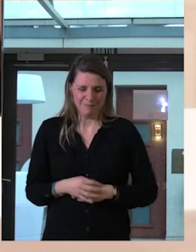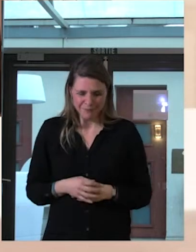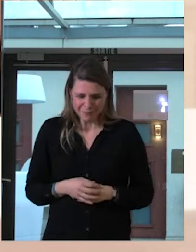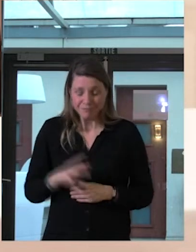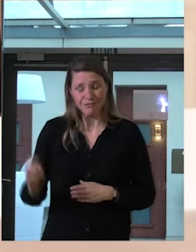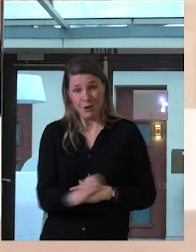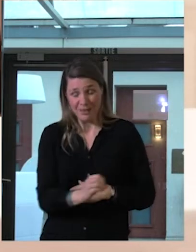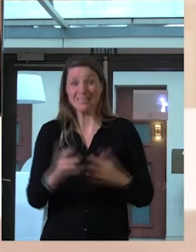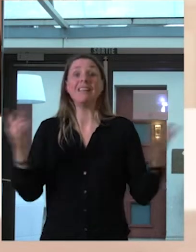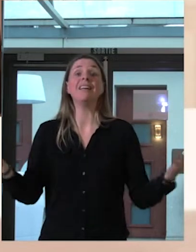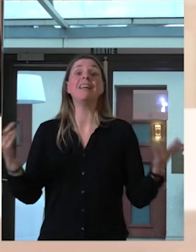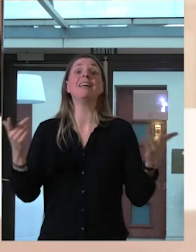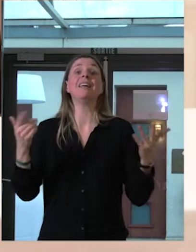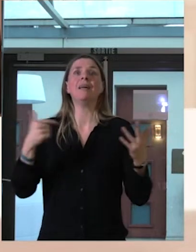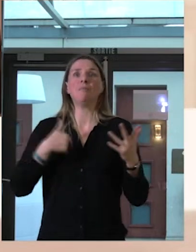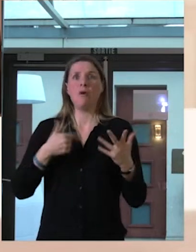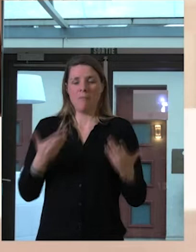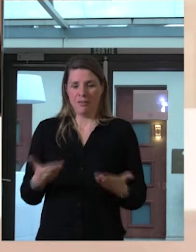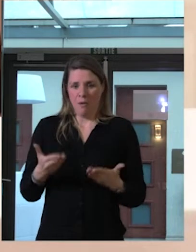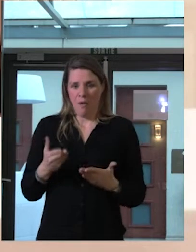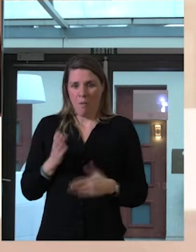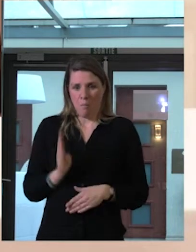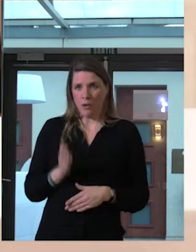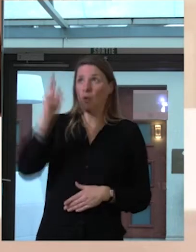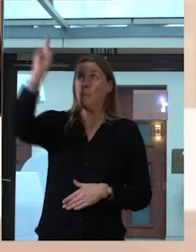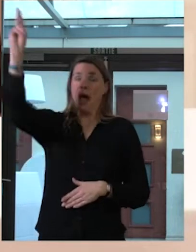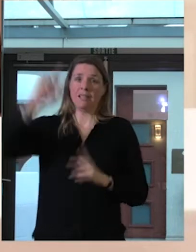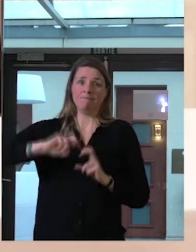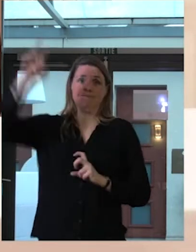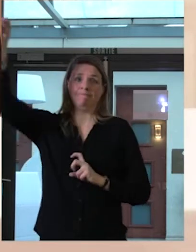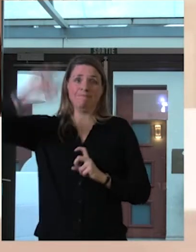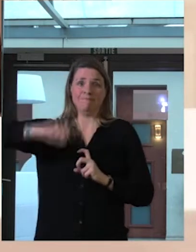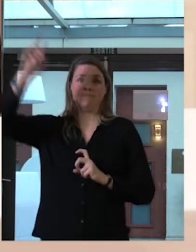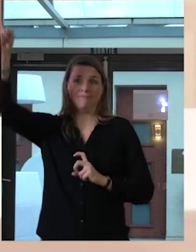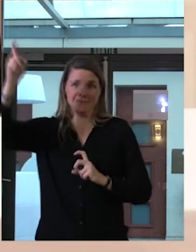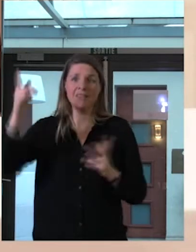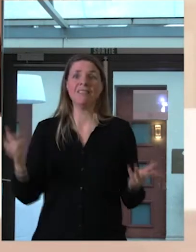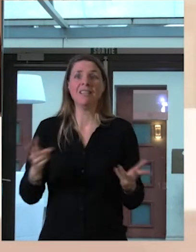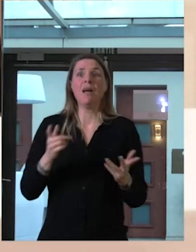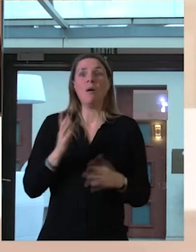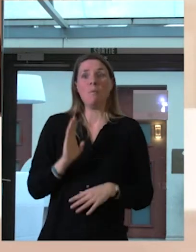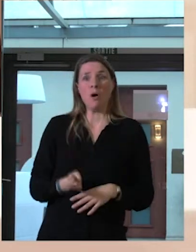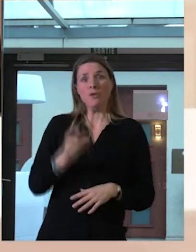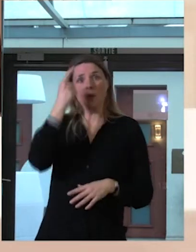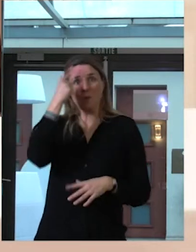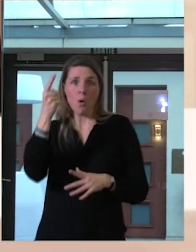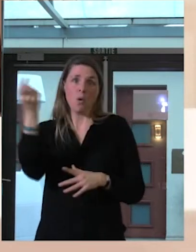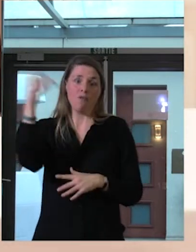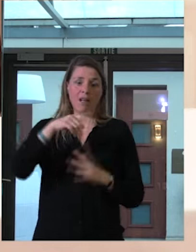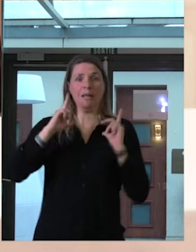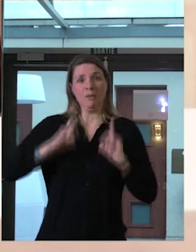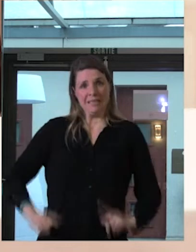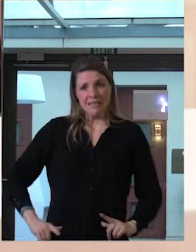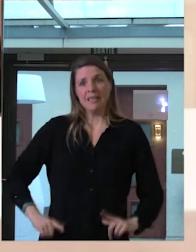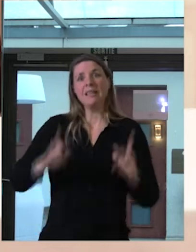Et aujourd'hui, je suis entre Bordeaux et Paris pour la danse. Donc, je suis arrivée sur Bordeaux pour le lycée. J'ai